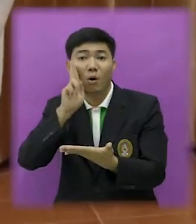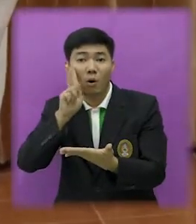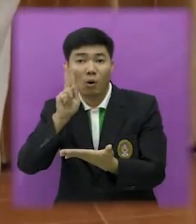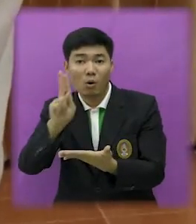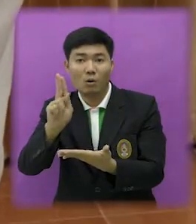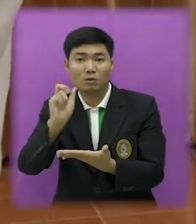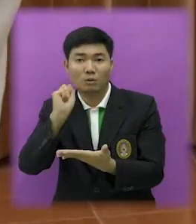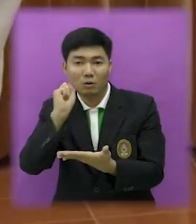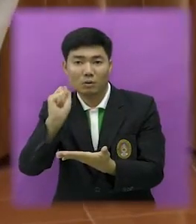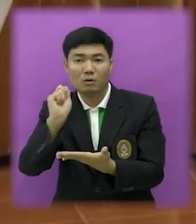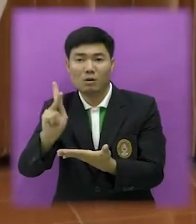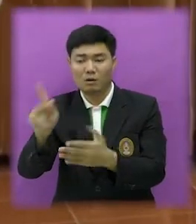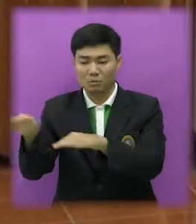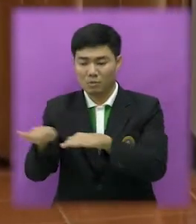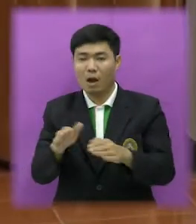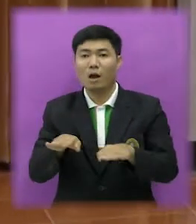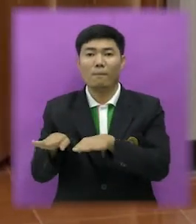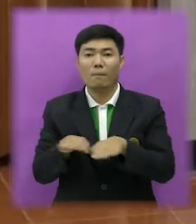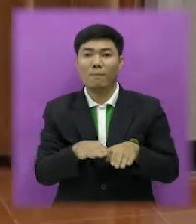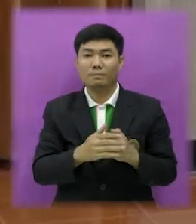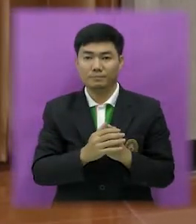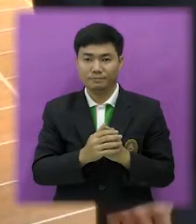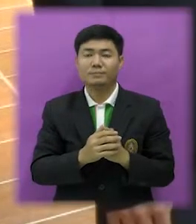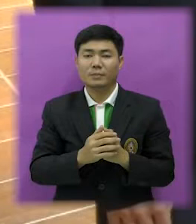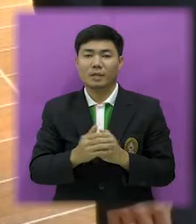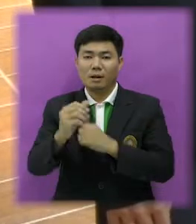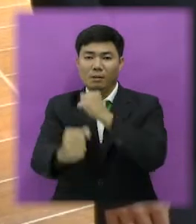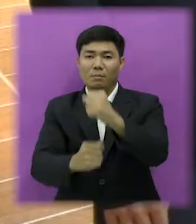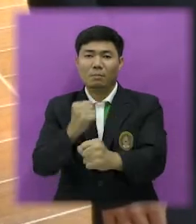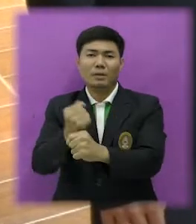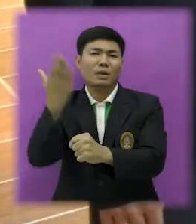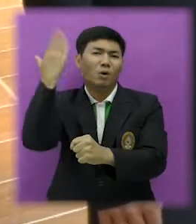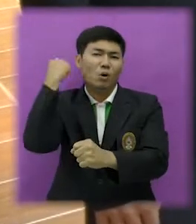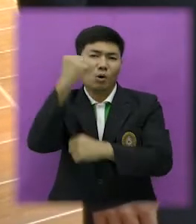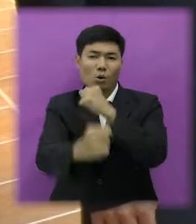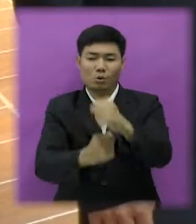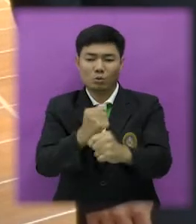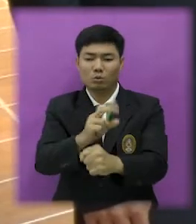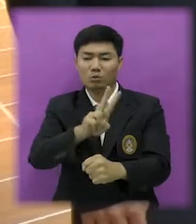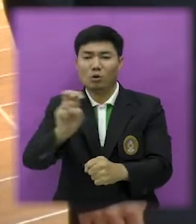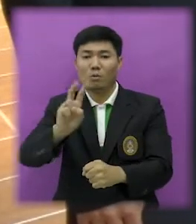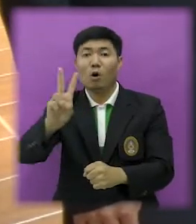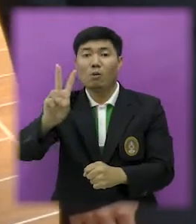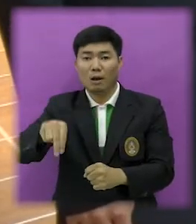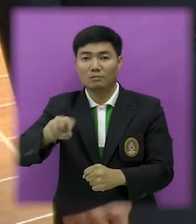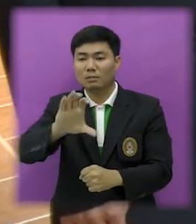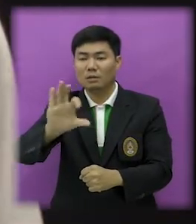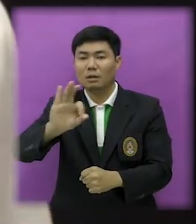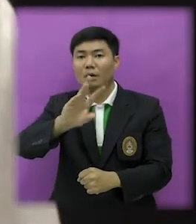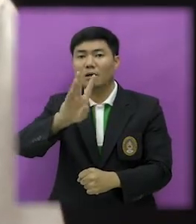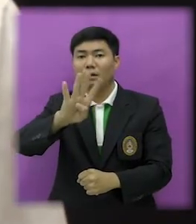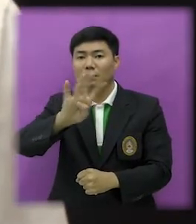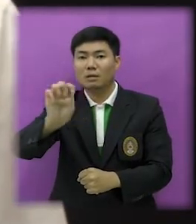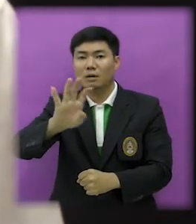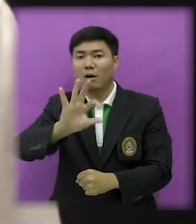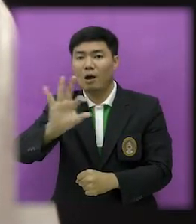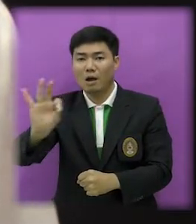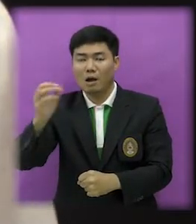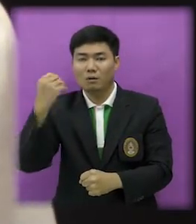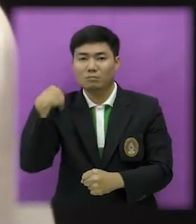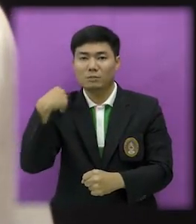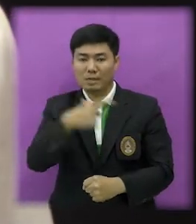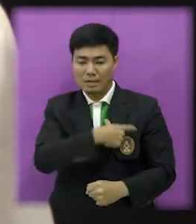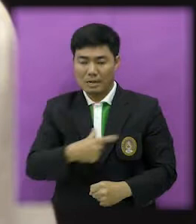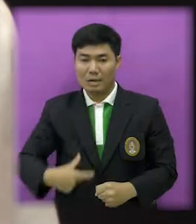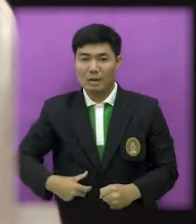นครเข้าร่วมพิธีอย่างพร้อมเพรียงเมื่อปีพุทธศักราช2409พระบาทสมเด็จพระจอมเกล้าเจ้าอยู่หัว